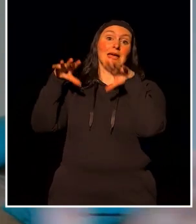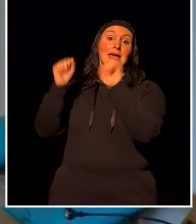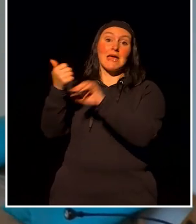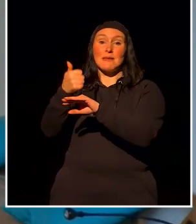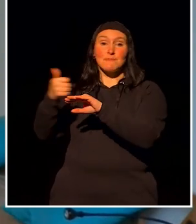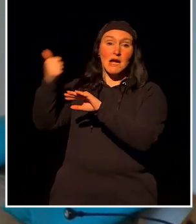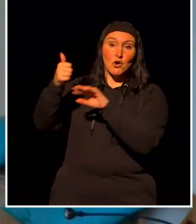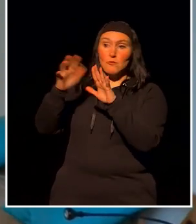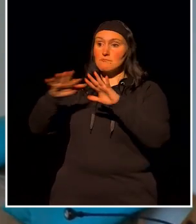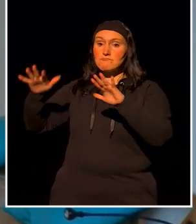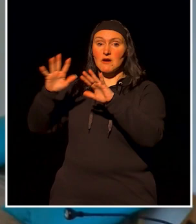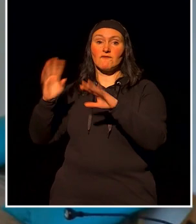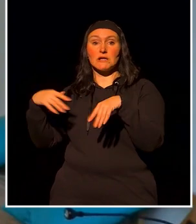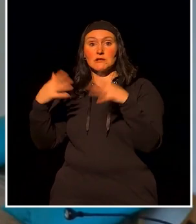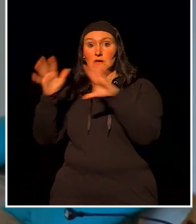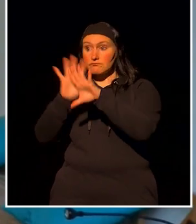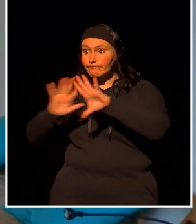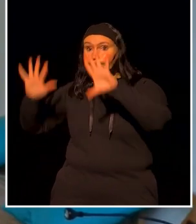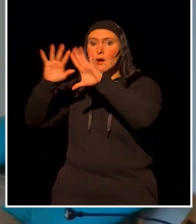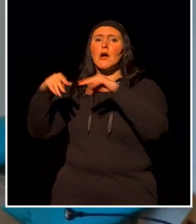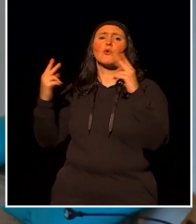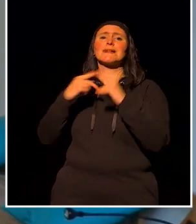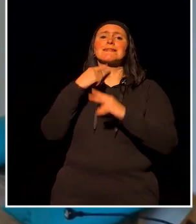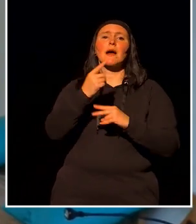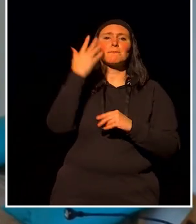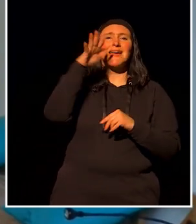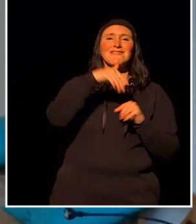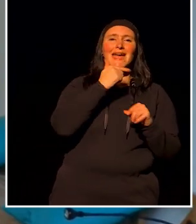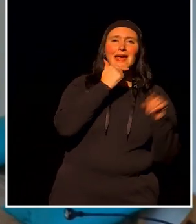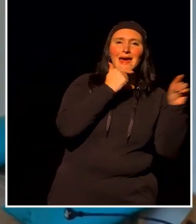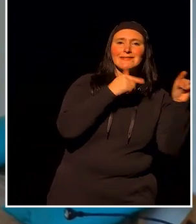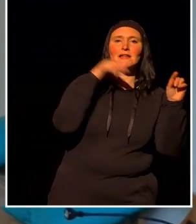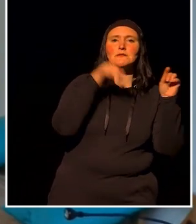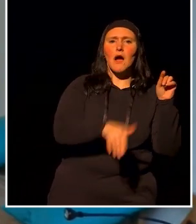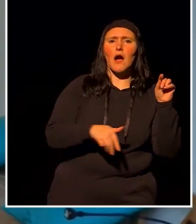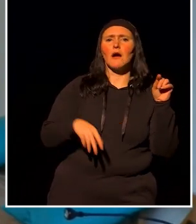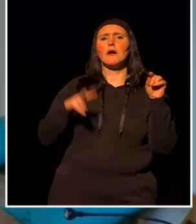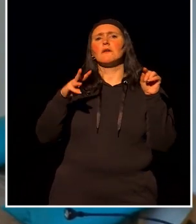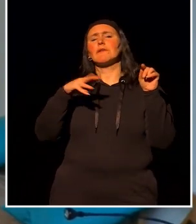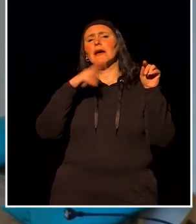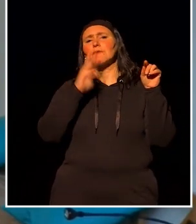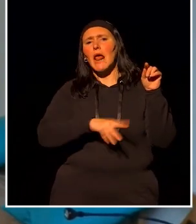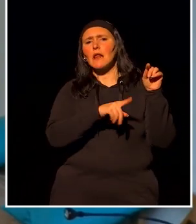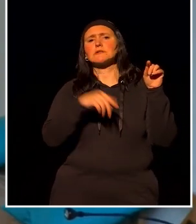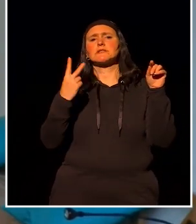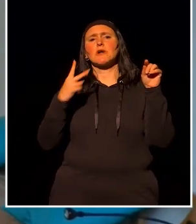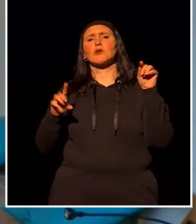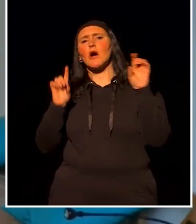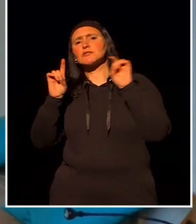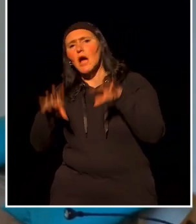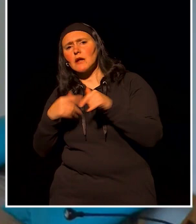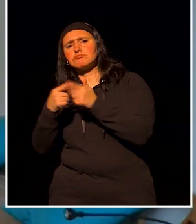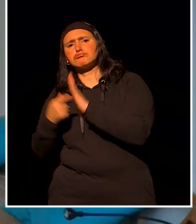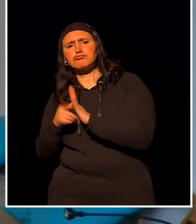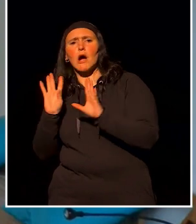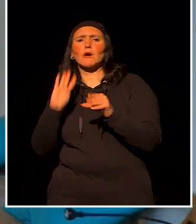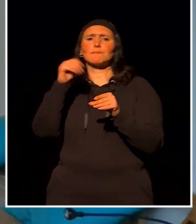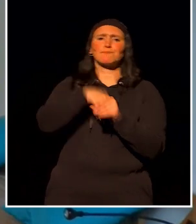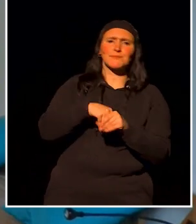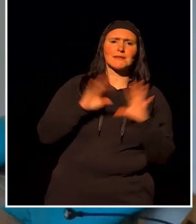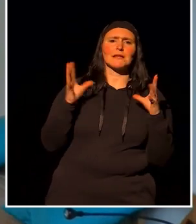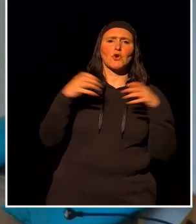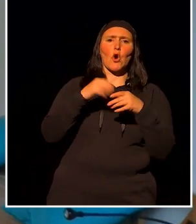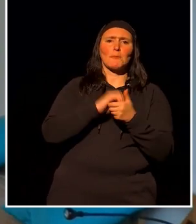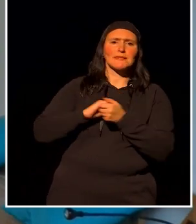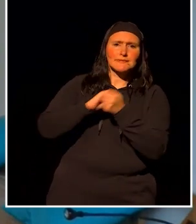ob es etwas sowas wie der Commonwealth oder die klassischen kolonialen Imperien sind, die ja oft über große